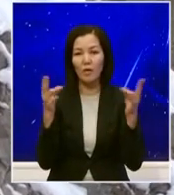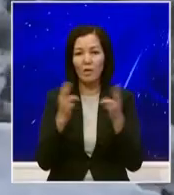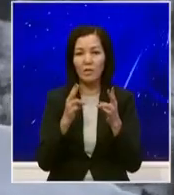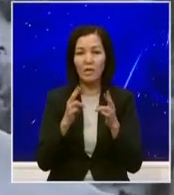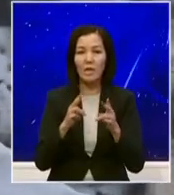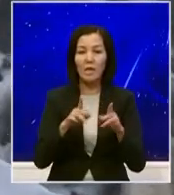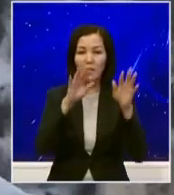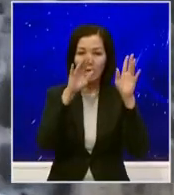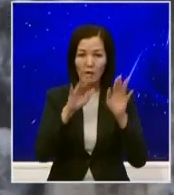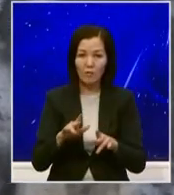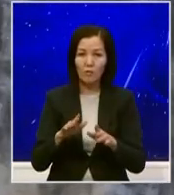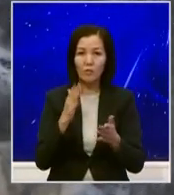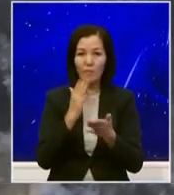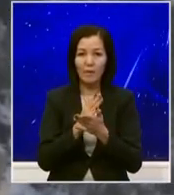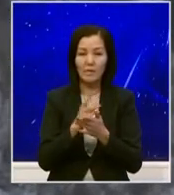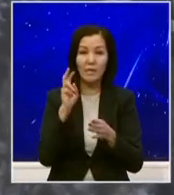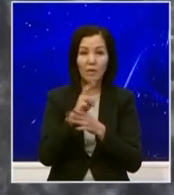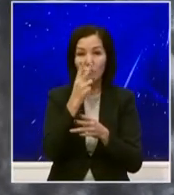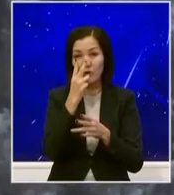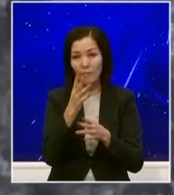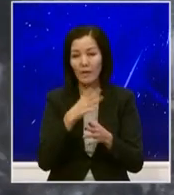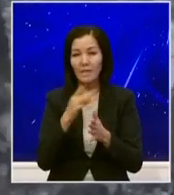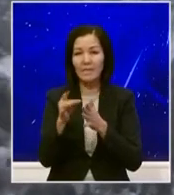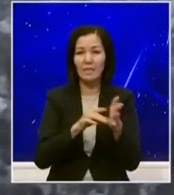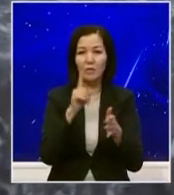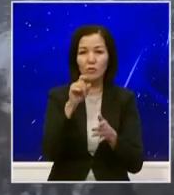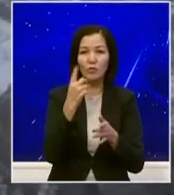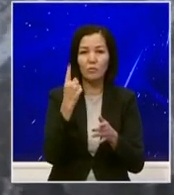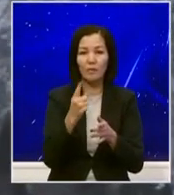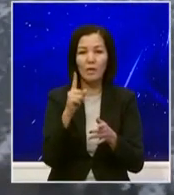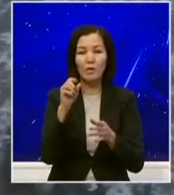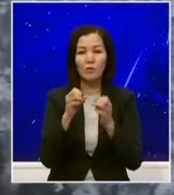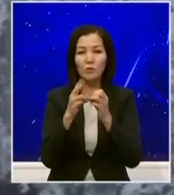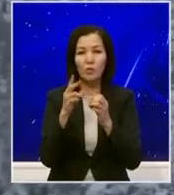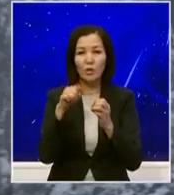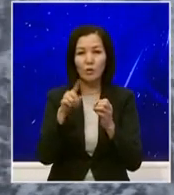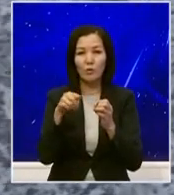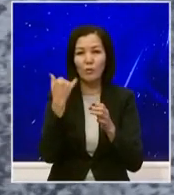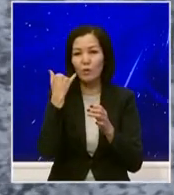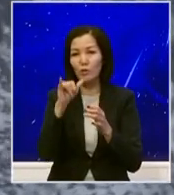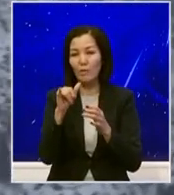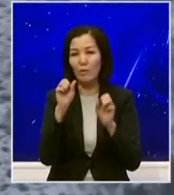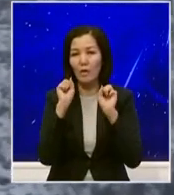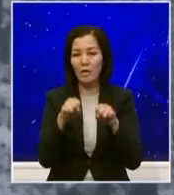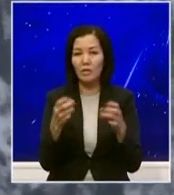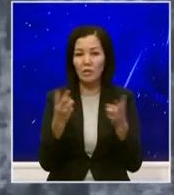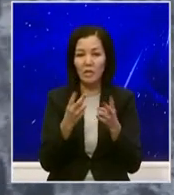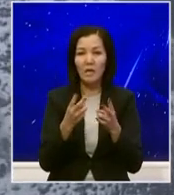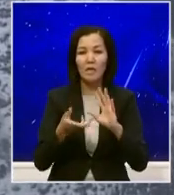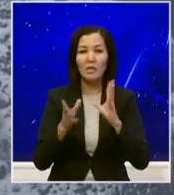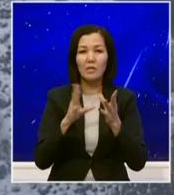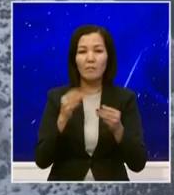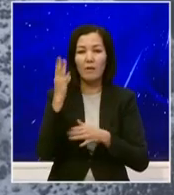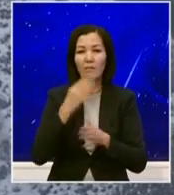қар көшкіні жүріп жатқанын келушілер байқаса, бірден 101 немесе 112 нөмірлеріне шұғыл хабарласу қажет. Жалпы